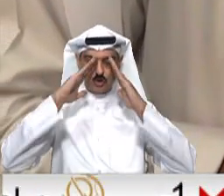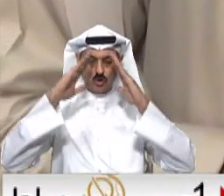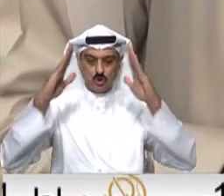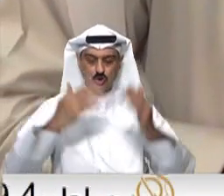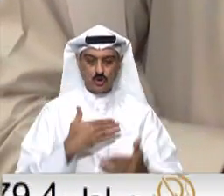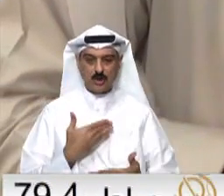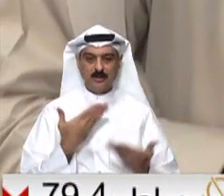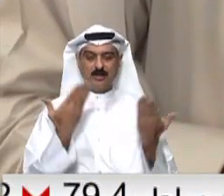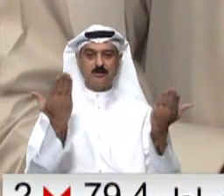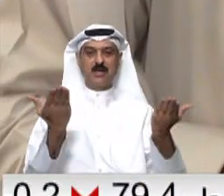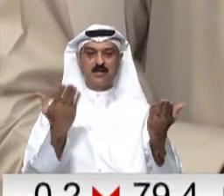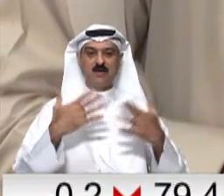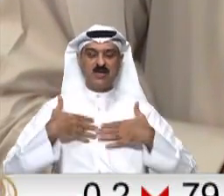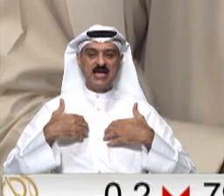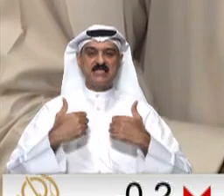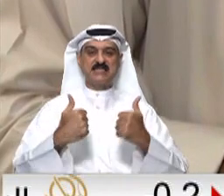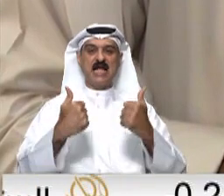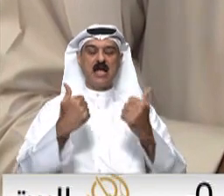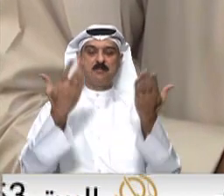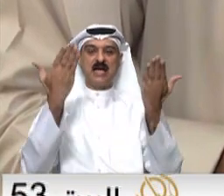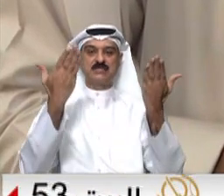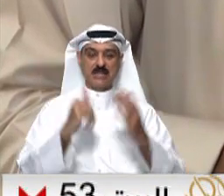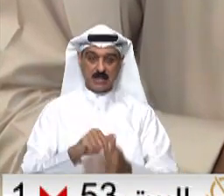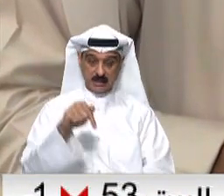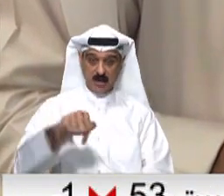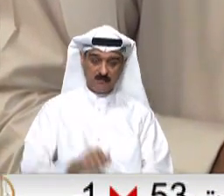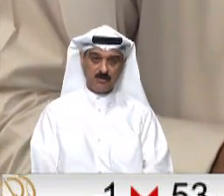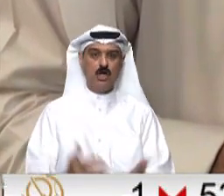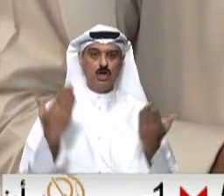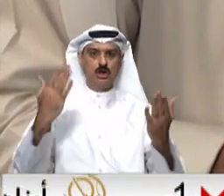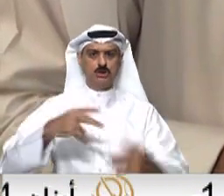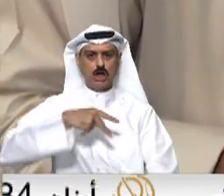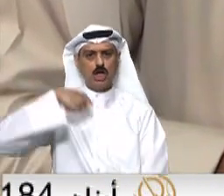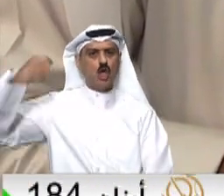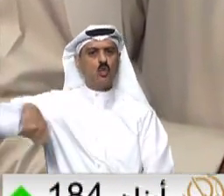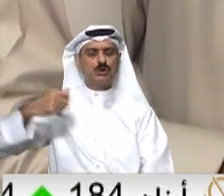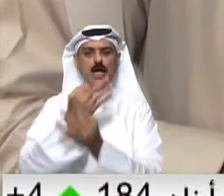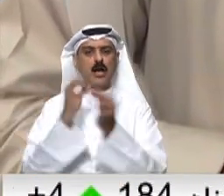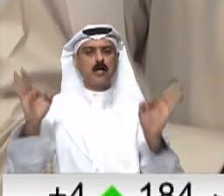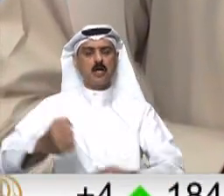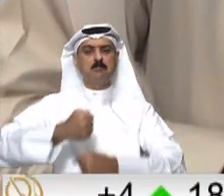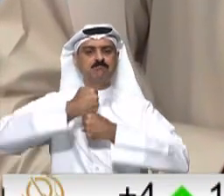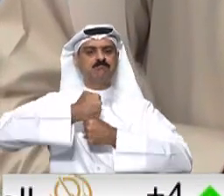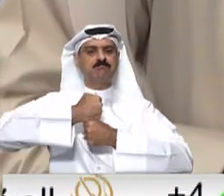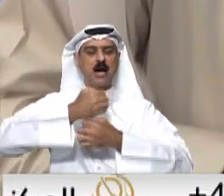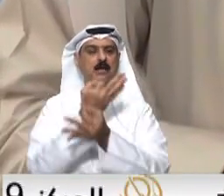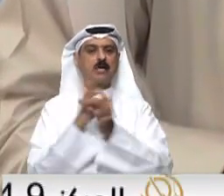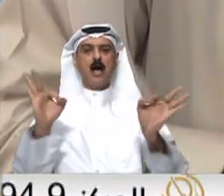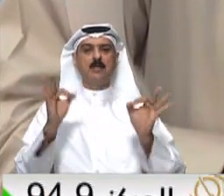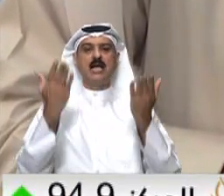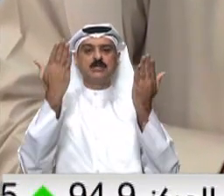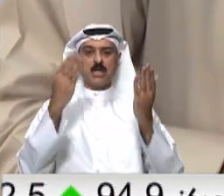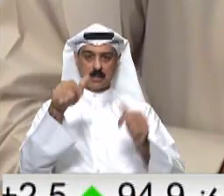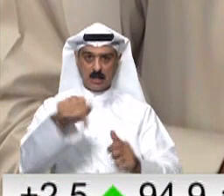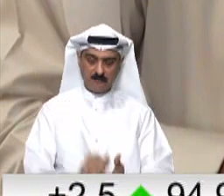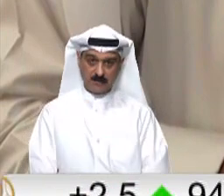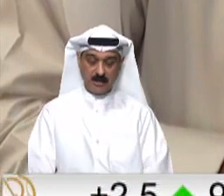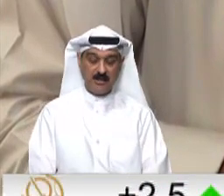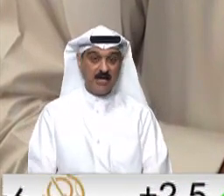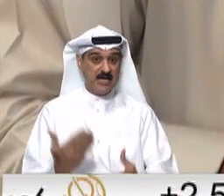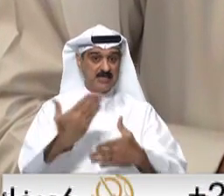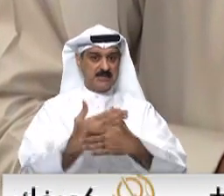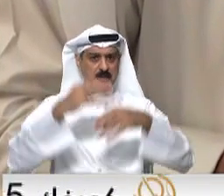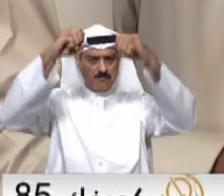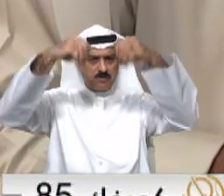جميع الجهات أن تكون على أتم الجاهزية نظرا للأجواء